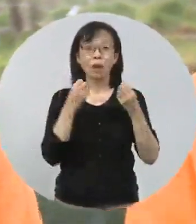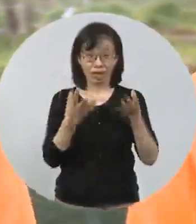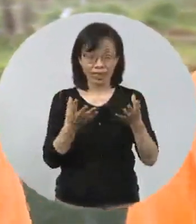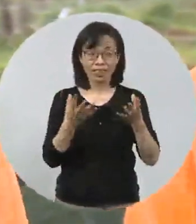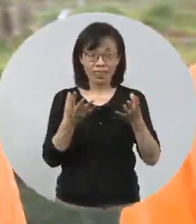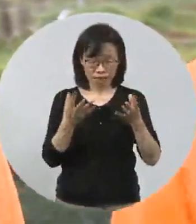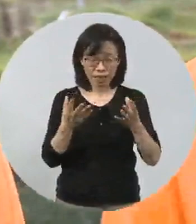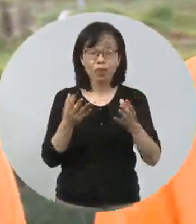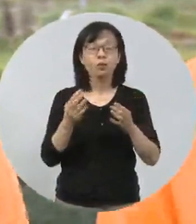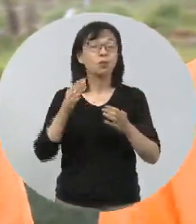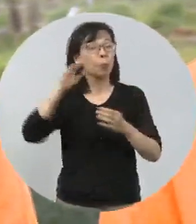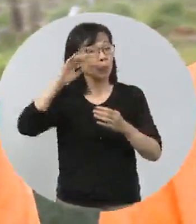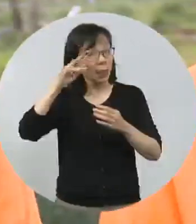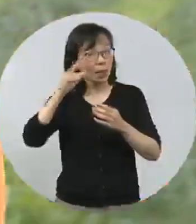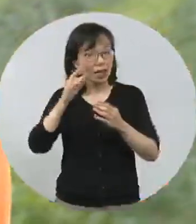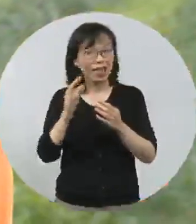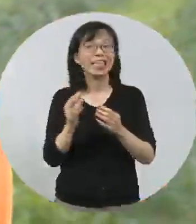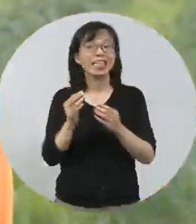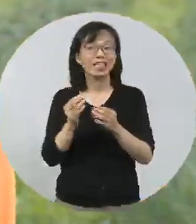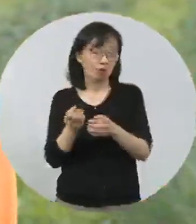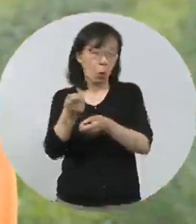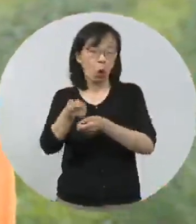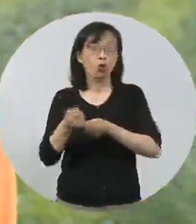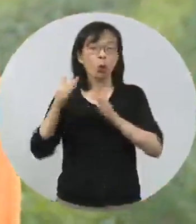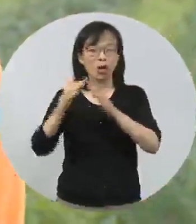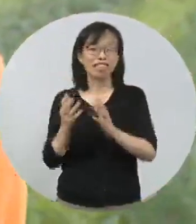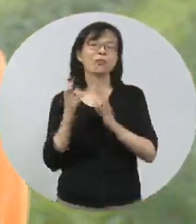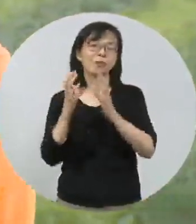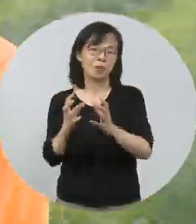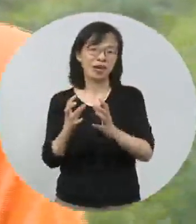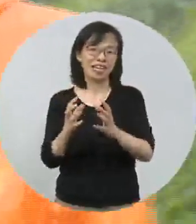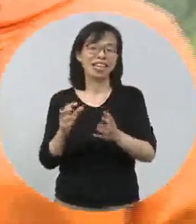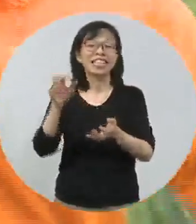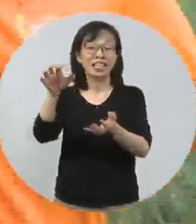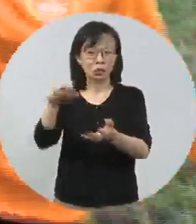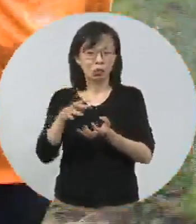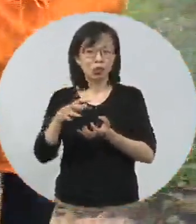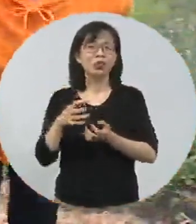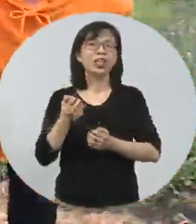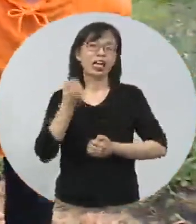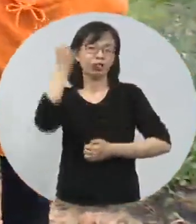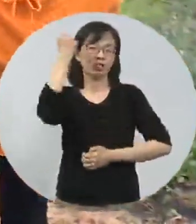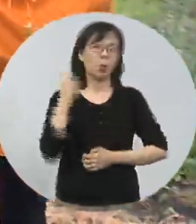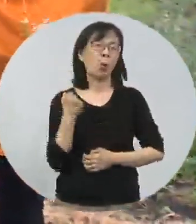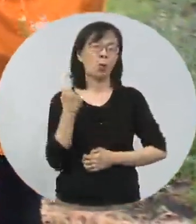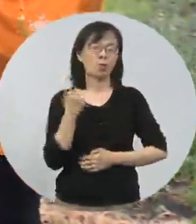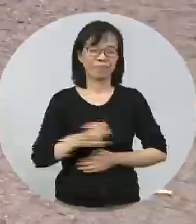農家さんにお邪魔します。 それでは行ってみましょう。収穫 ゴ